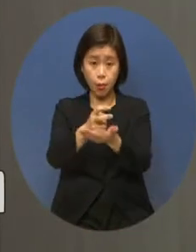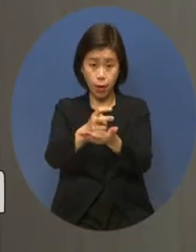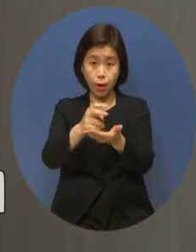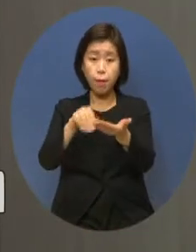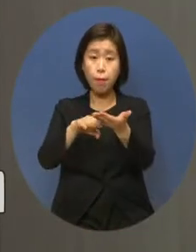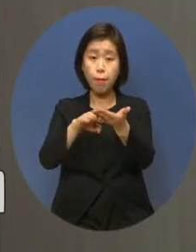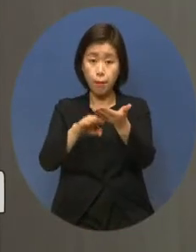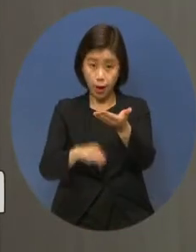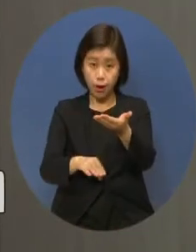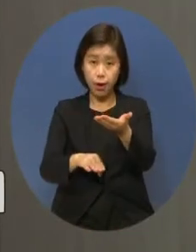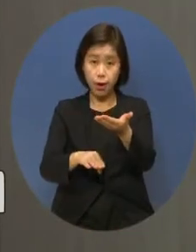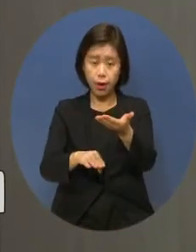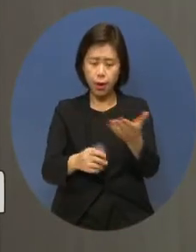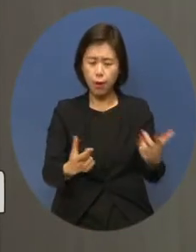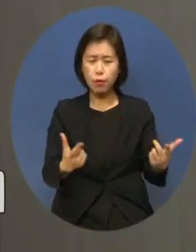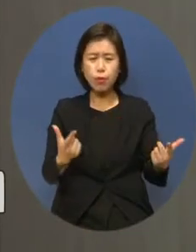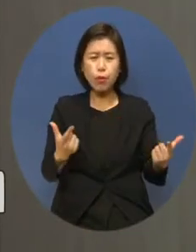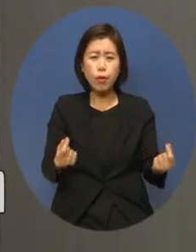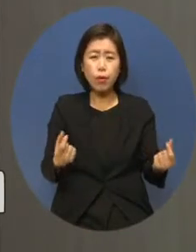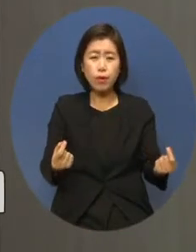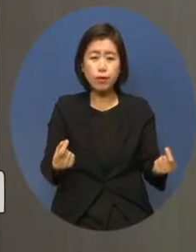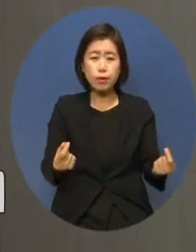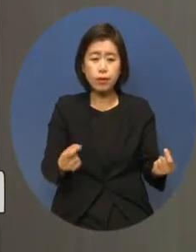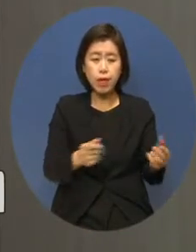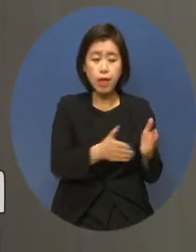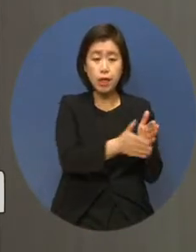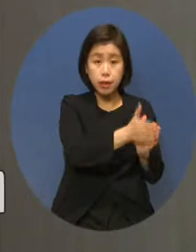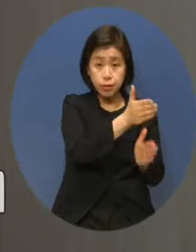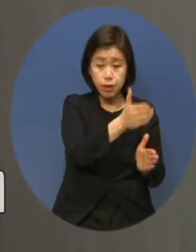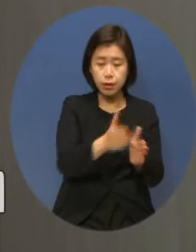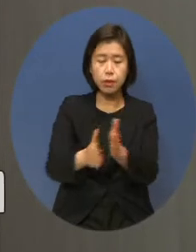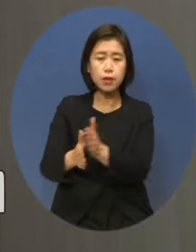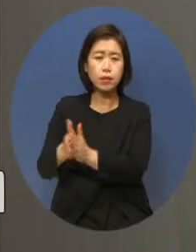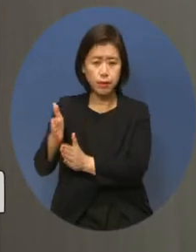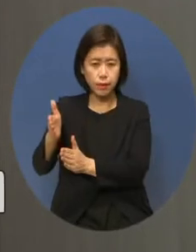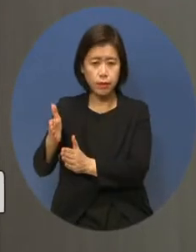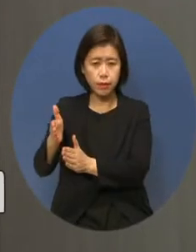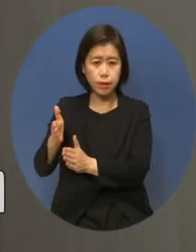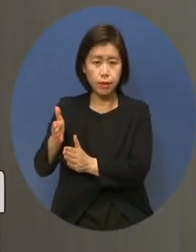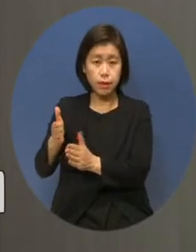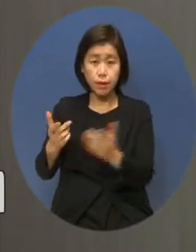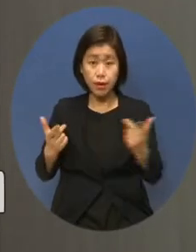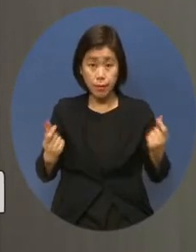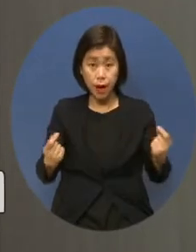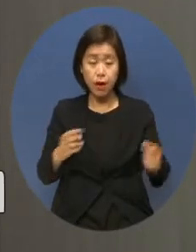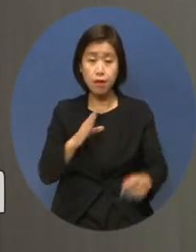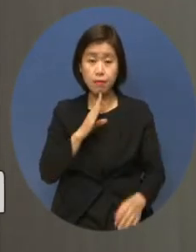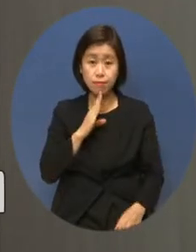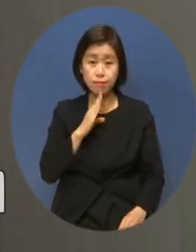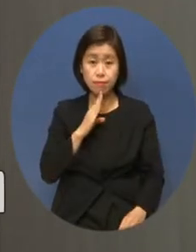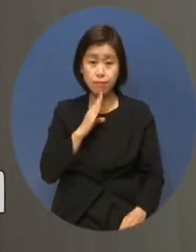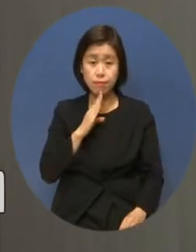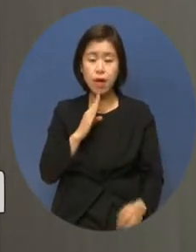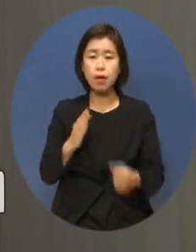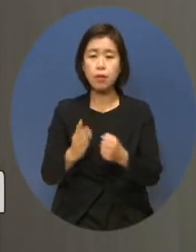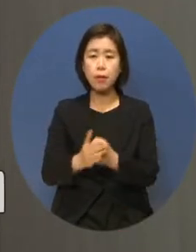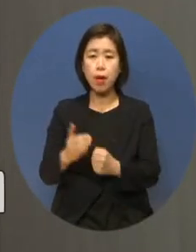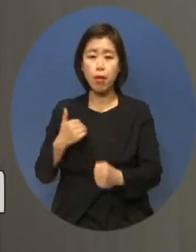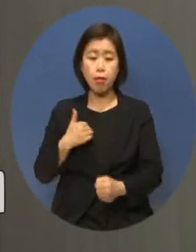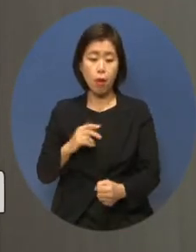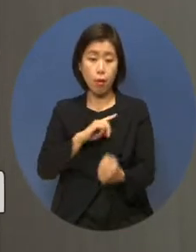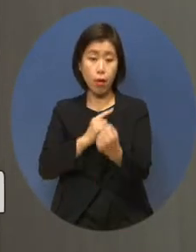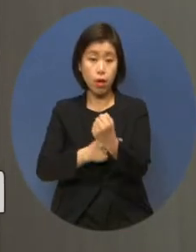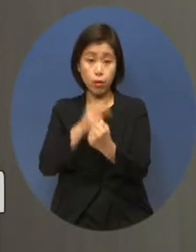동등한 시민이라면 제가 가지는 권리는 장혜정도 가져야 되는 권리이고 그렇다면 지역사회에서 자유롭게 살아갈 권리가 제